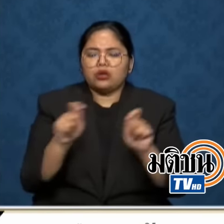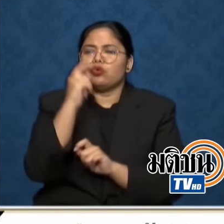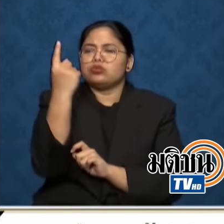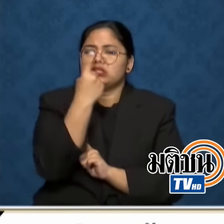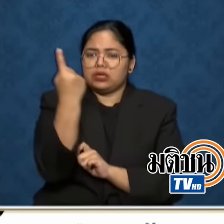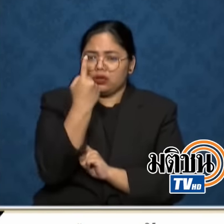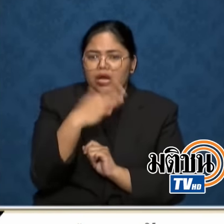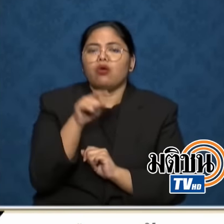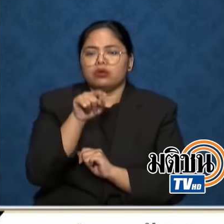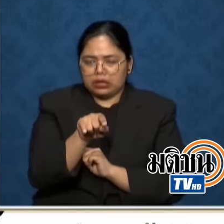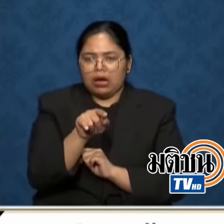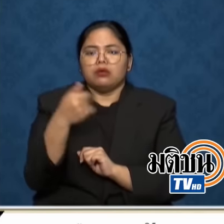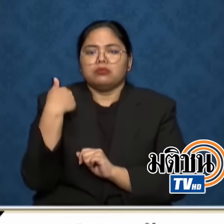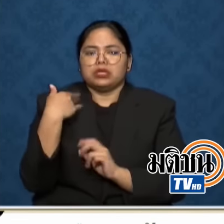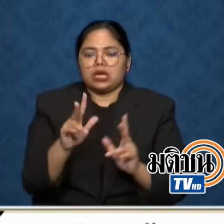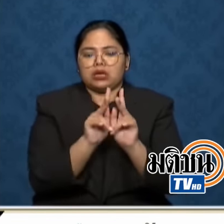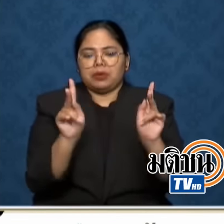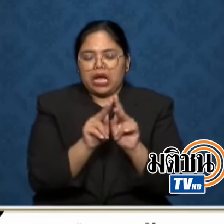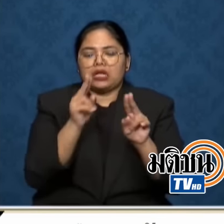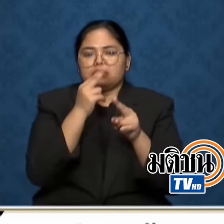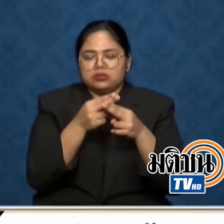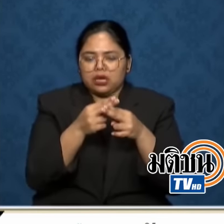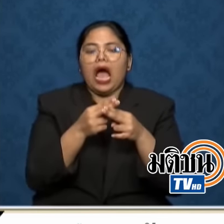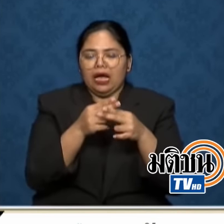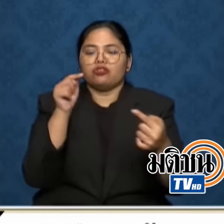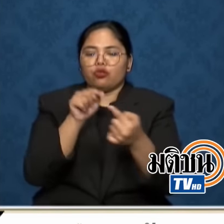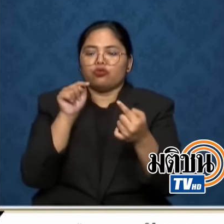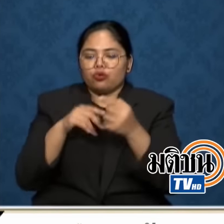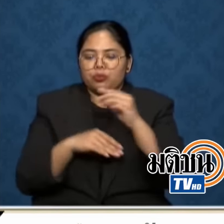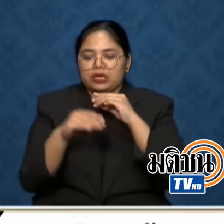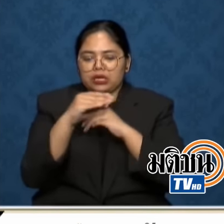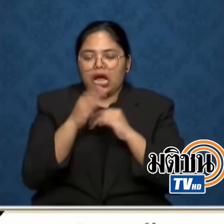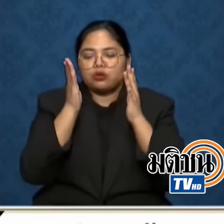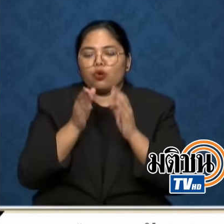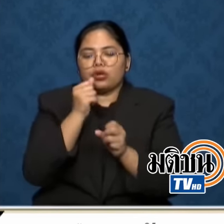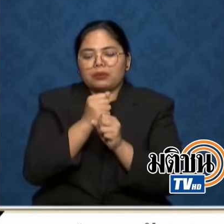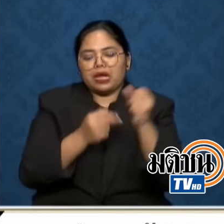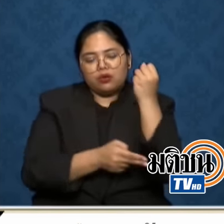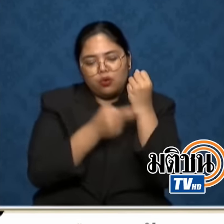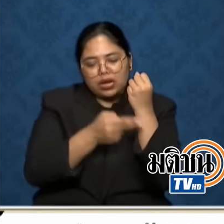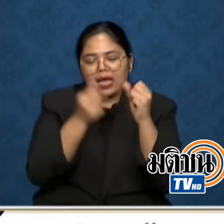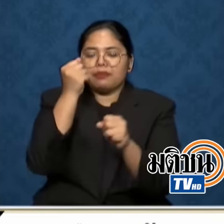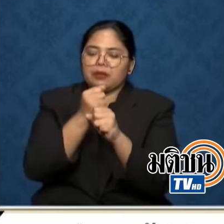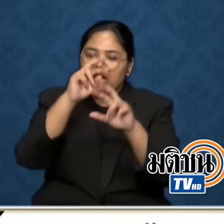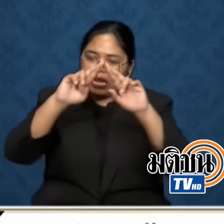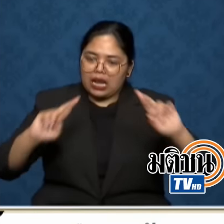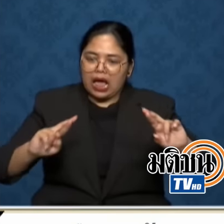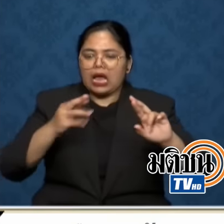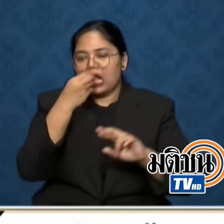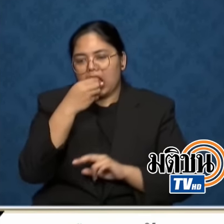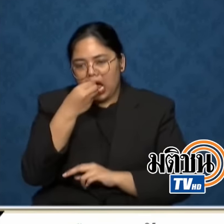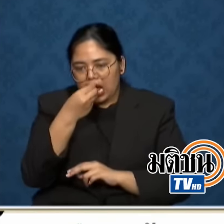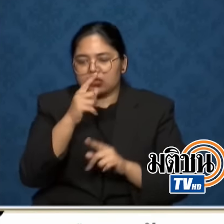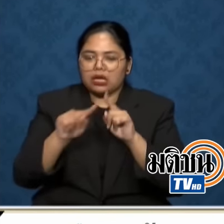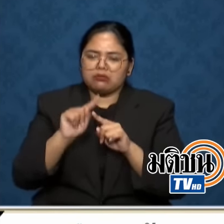ยวอันนี้พอทำนาวครับเพราะว่าดูชื่อโครงการแล้วตรงครับอบรมคนพนักงานโรงแรมร้านอาหารต่างๆแต่งบน้อยมากเลยครับ